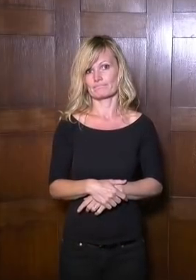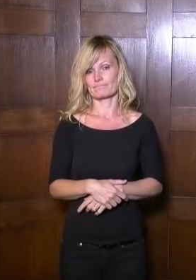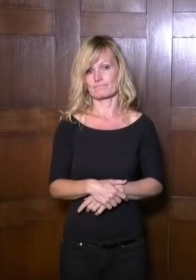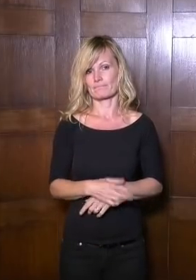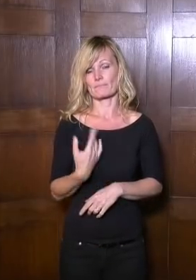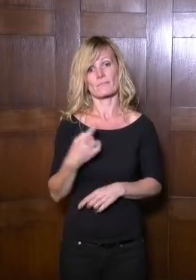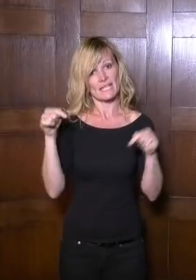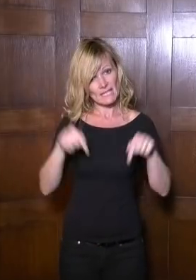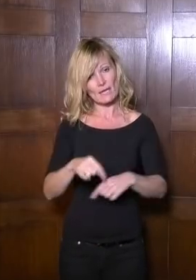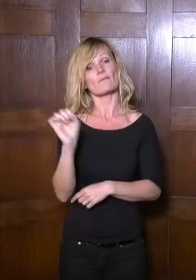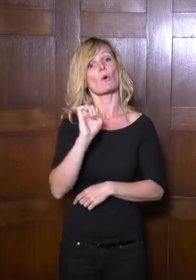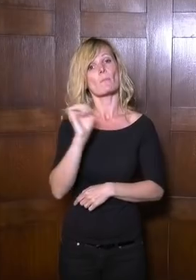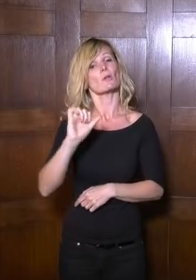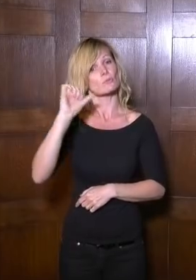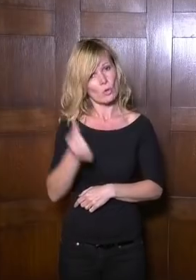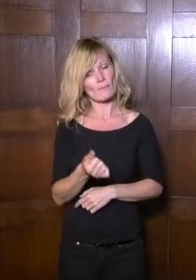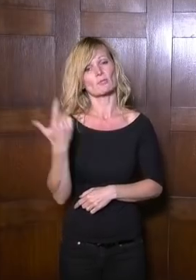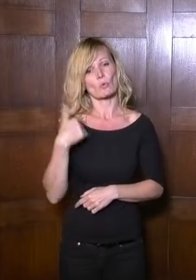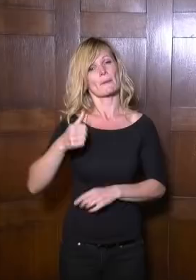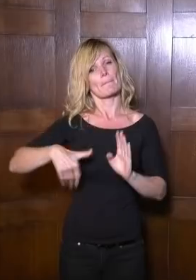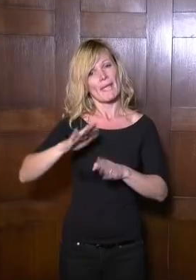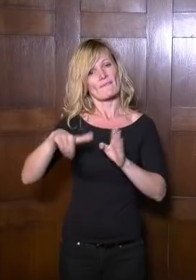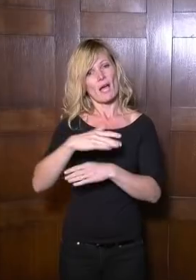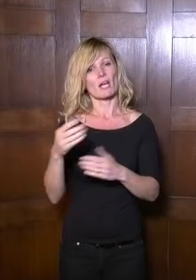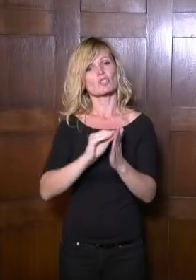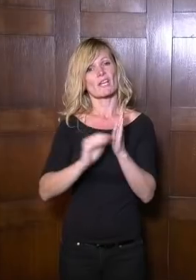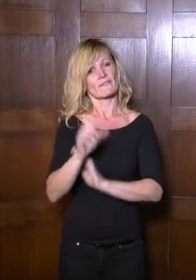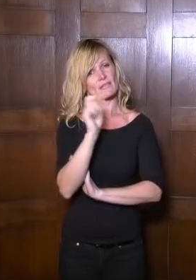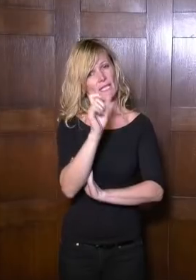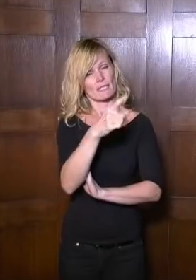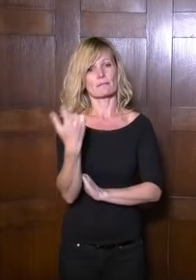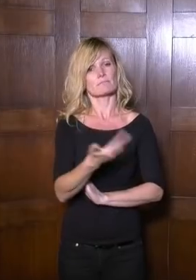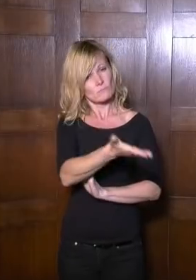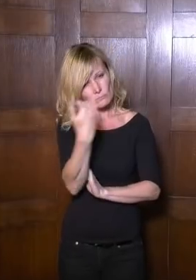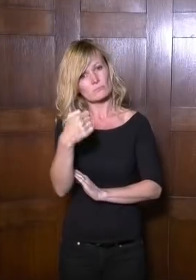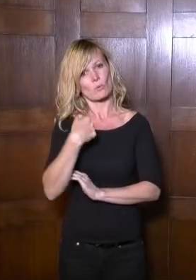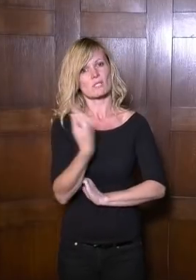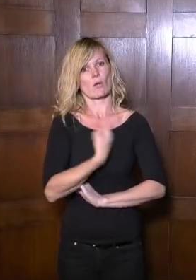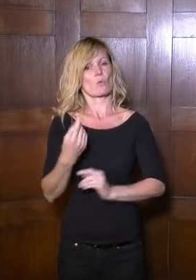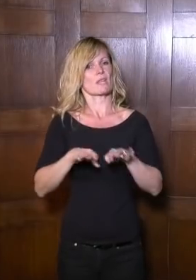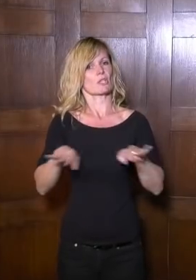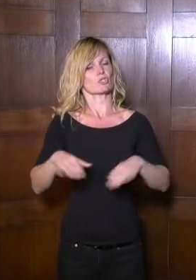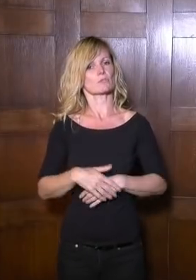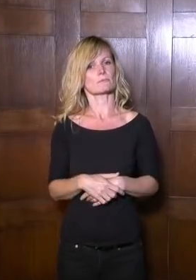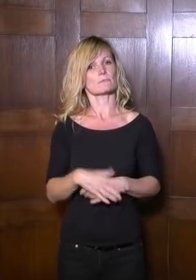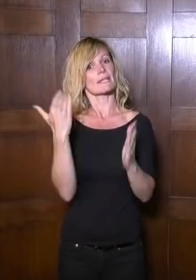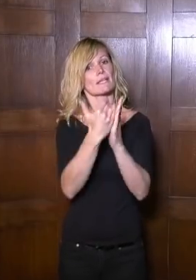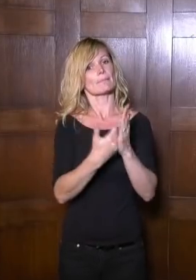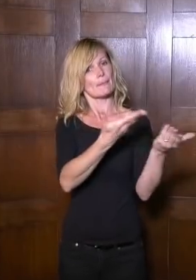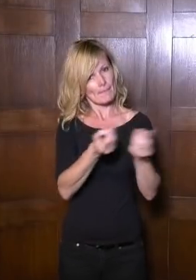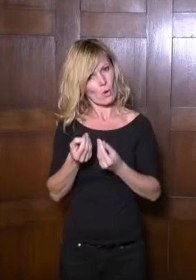Ich bin hier, um Sie nochmals, wie ich das auch schon mehrfach schriftlich getan habe, an unseren Tisch zu bitten und einen Termin zu